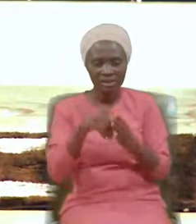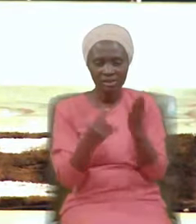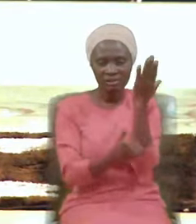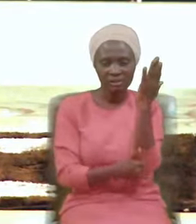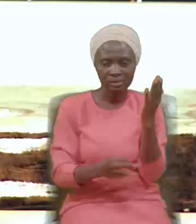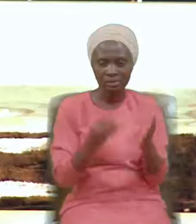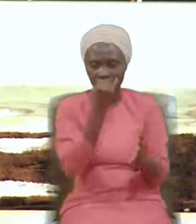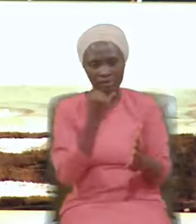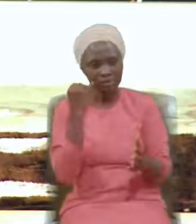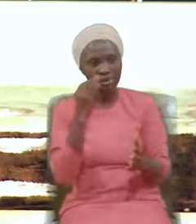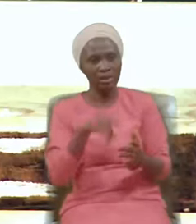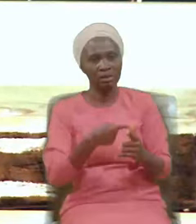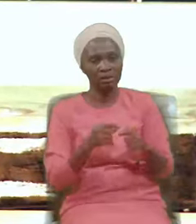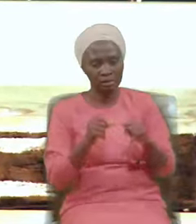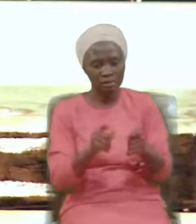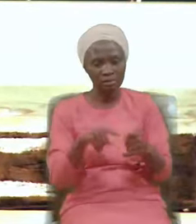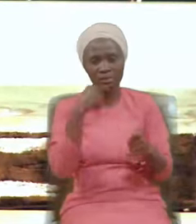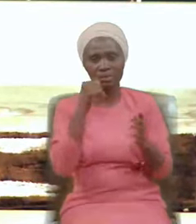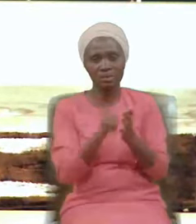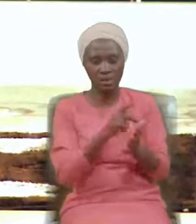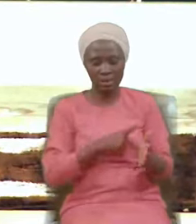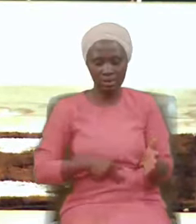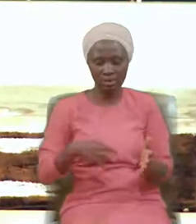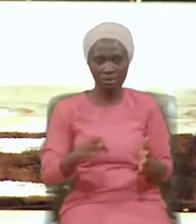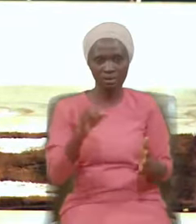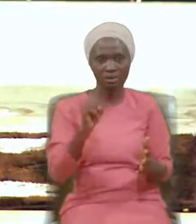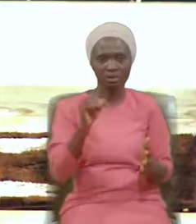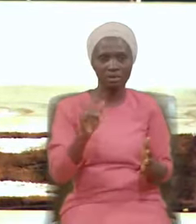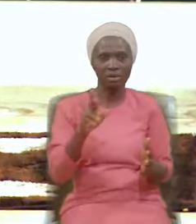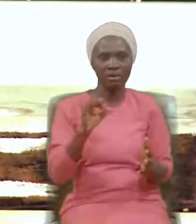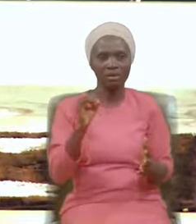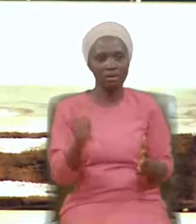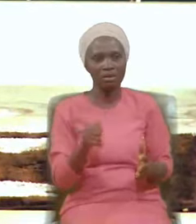manière. Et le roi de Syrie dit, va,